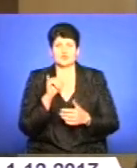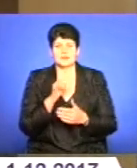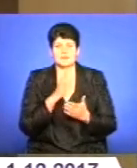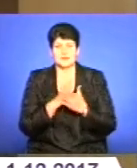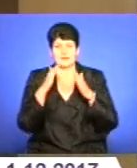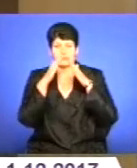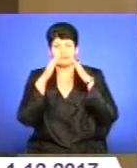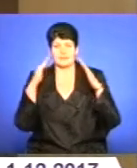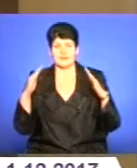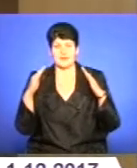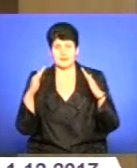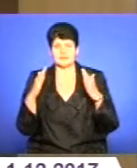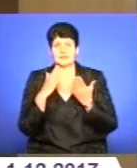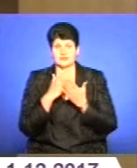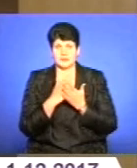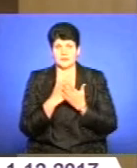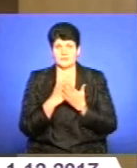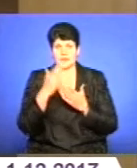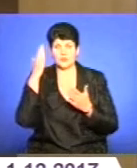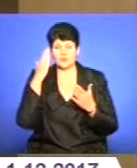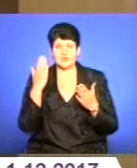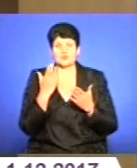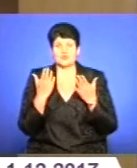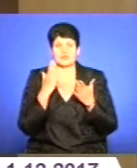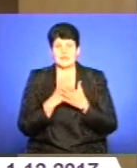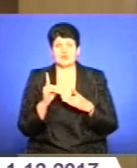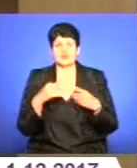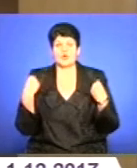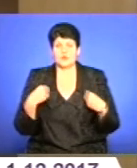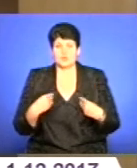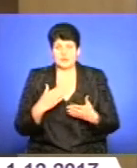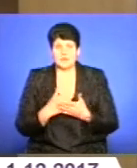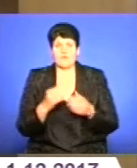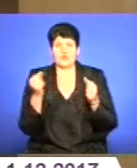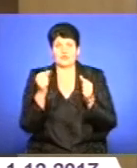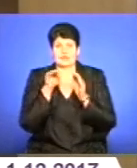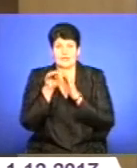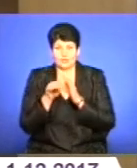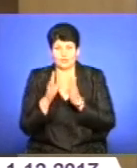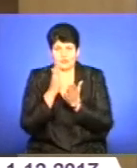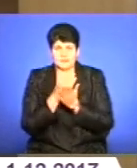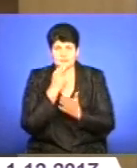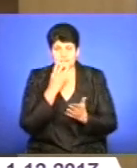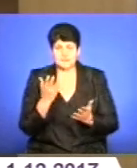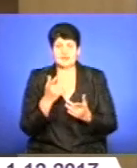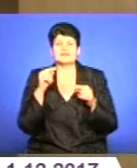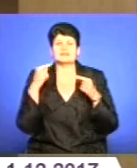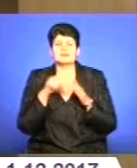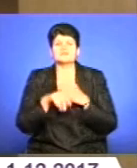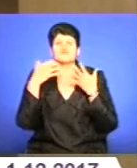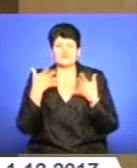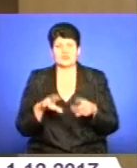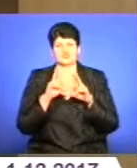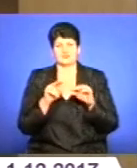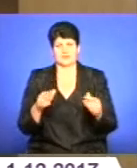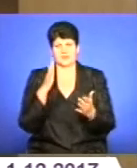над головою, якщо в тебе є що одягнути, якщо в тебе в холодильнику є щось, значить ти вже щасливий,